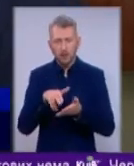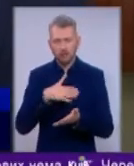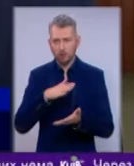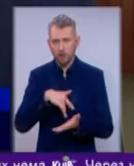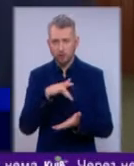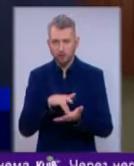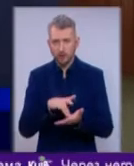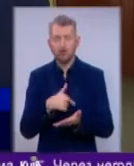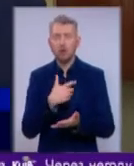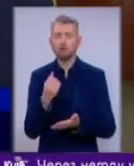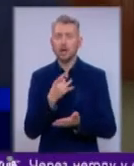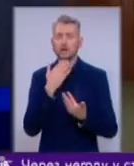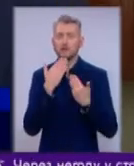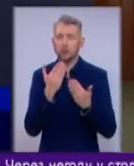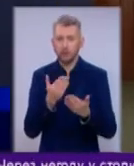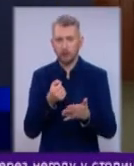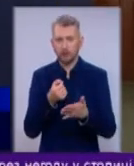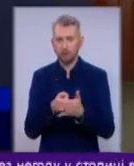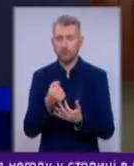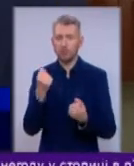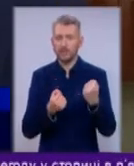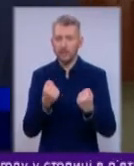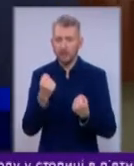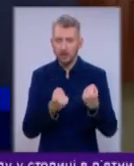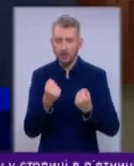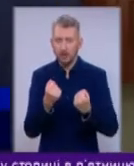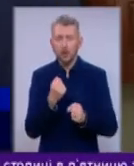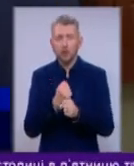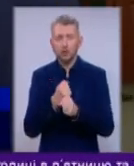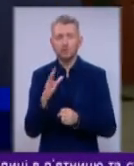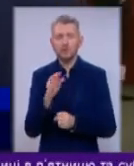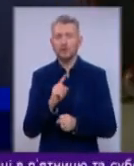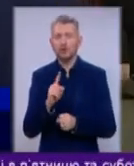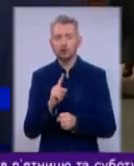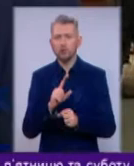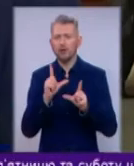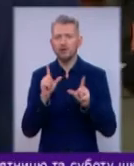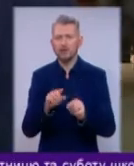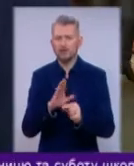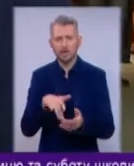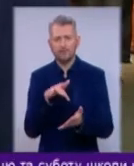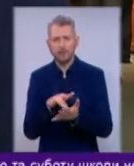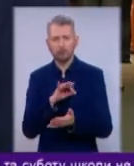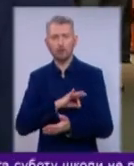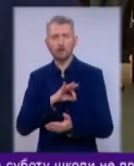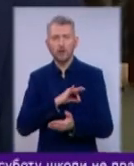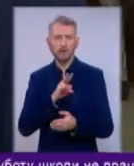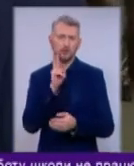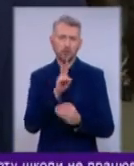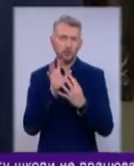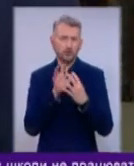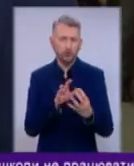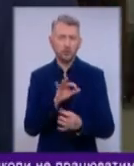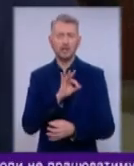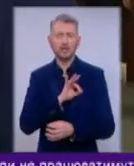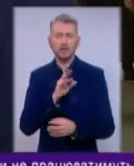раз звернувся до автоводіїв робити все для того, щоб не виїжджати в місто, користуватись громадським транспортом, не